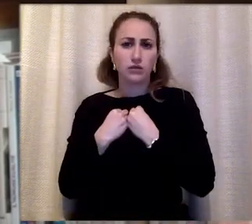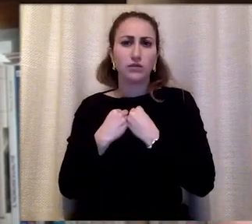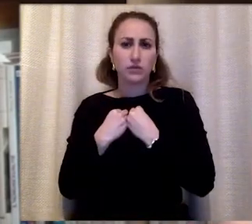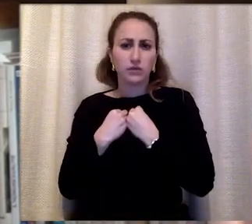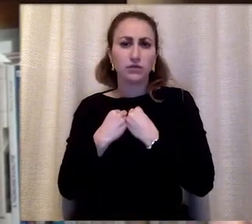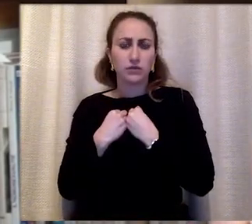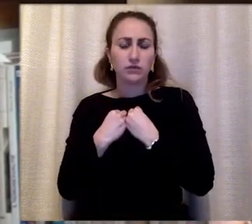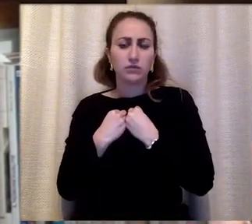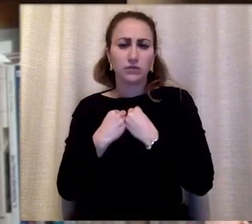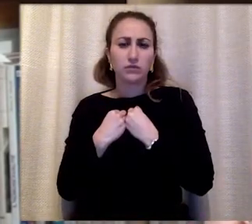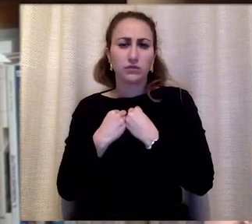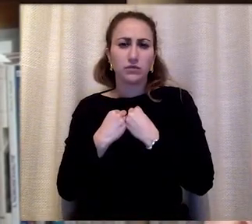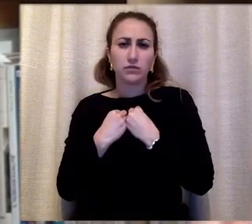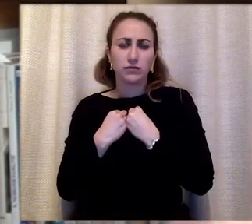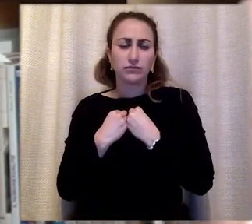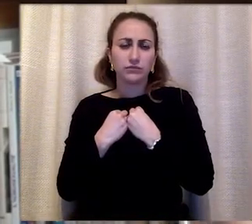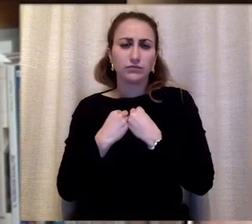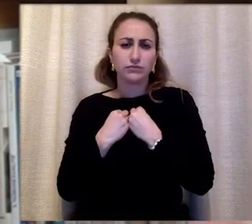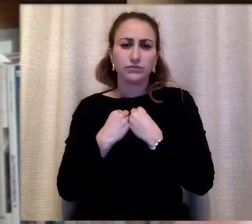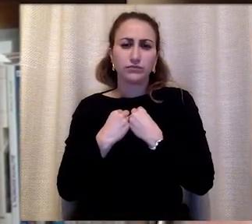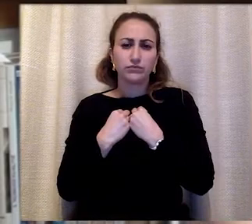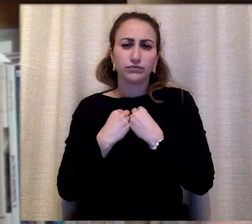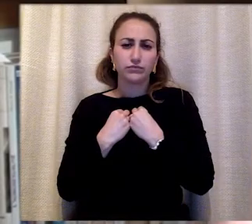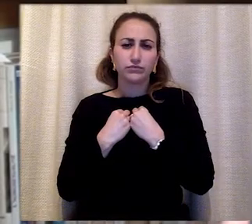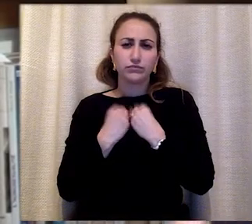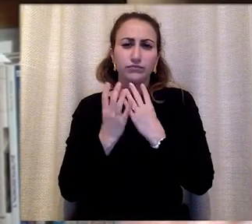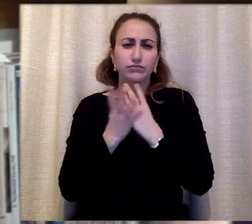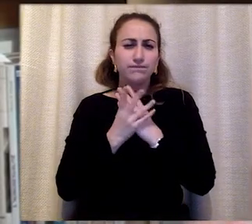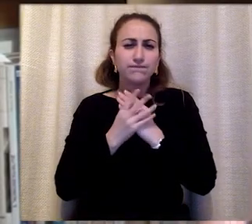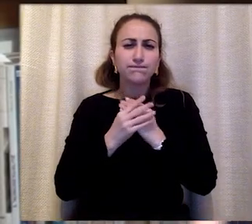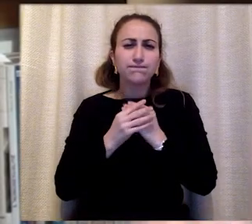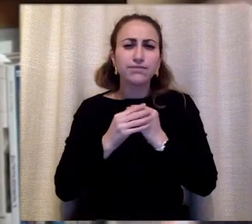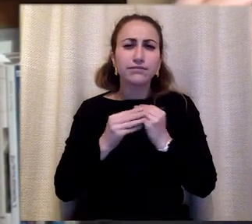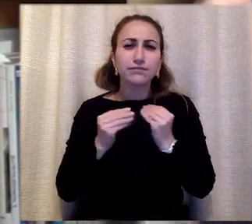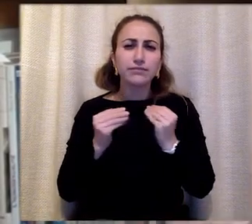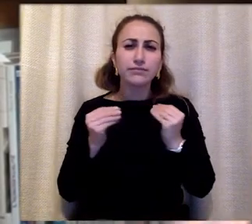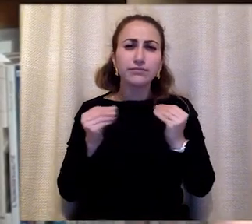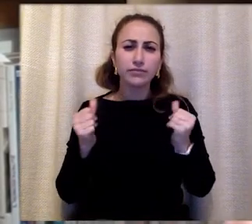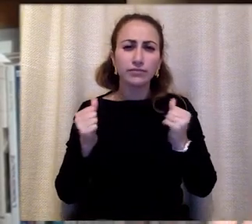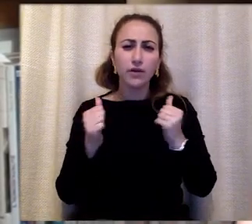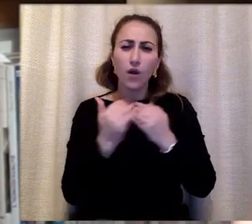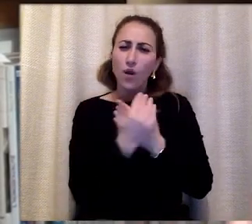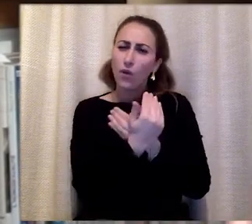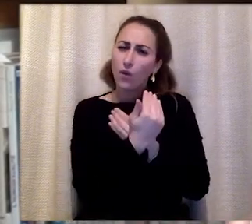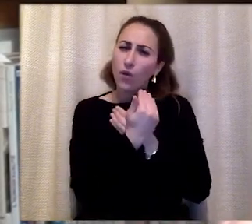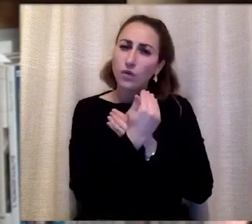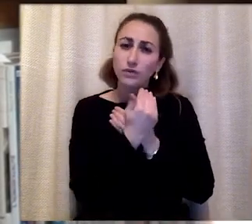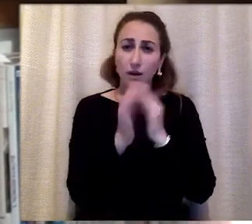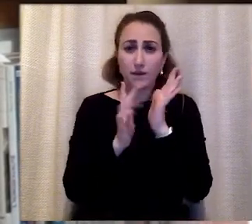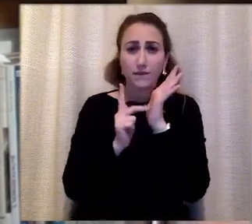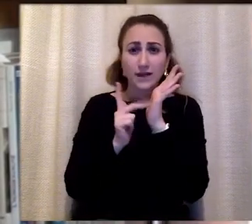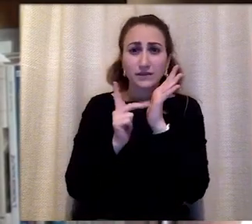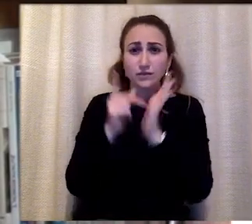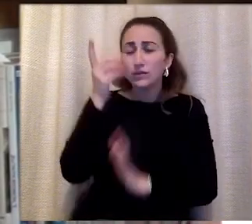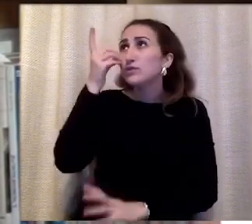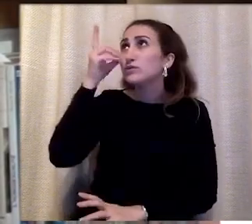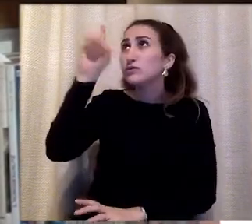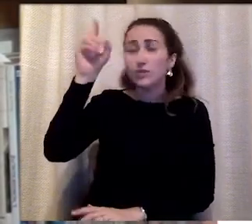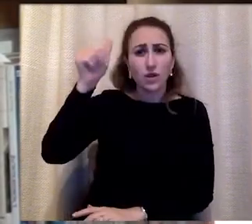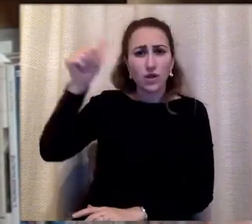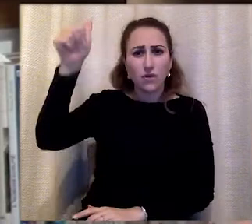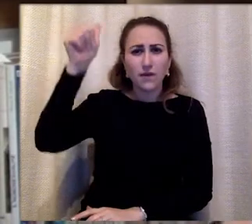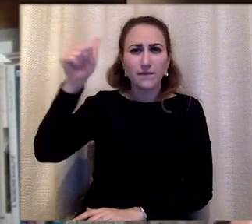moments d'affliction, nous puissions recevoir une révélation particulière